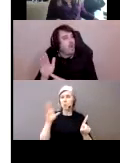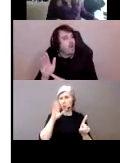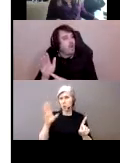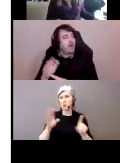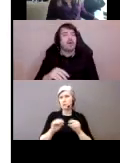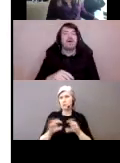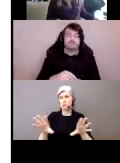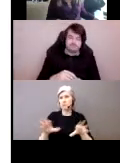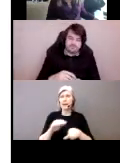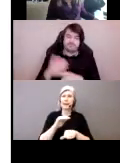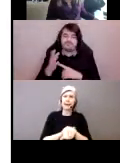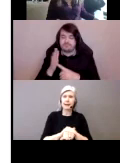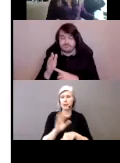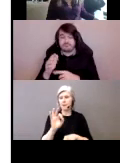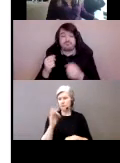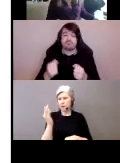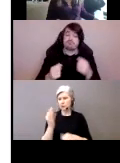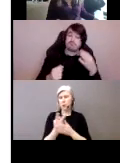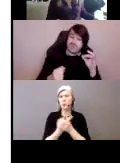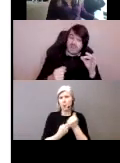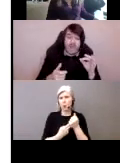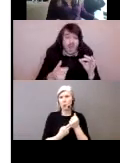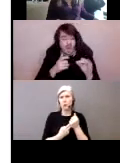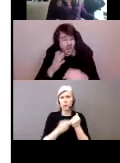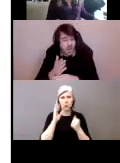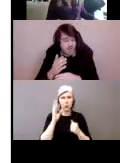Elle sera disponible en français et en anglais.